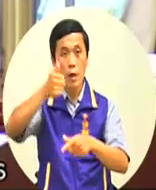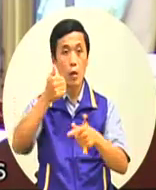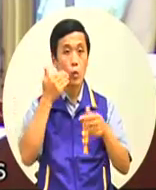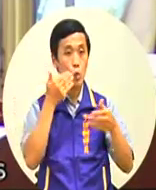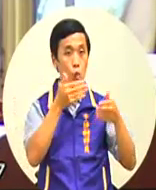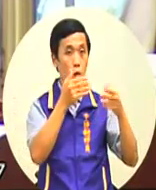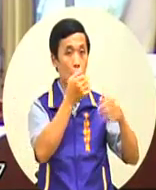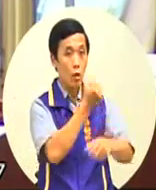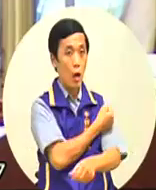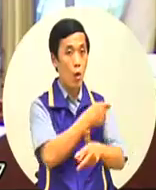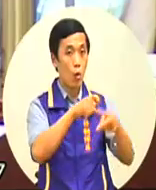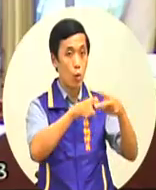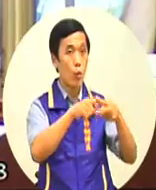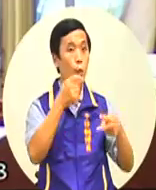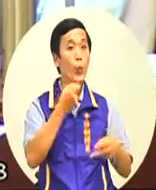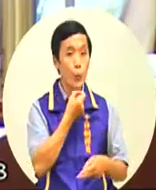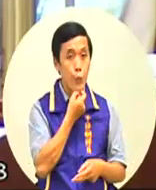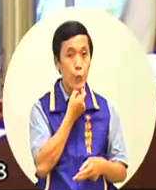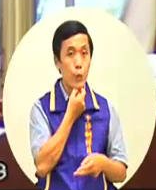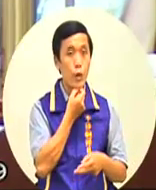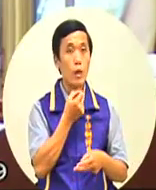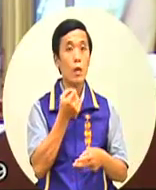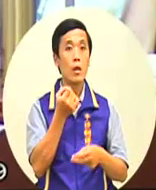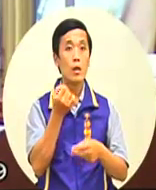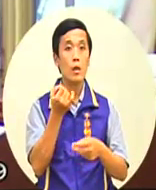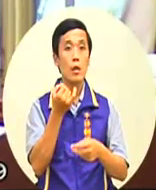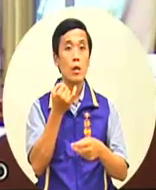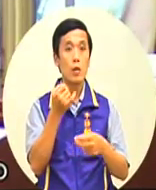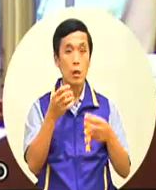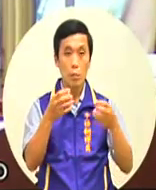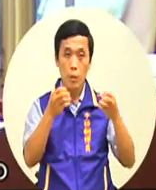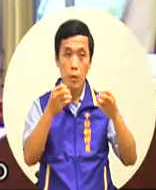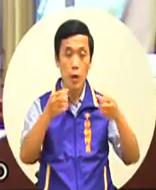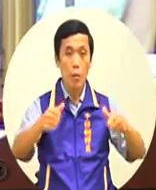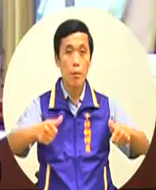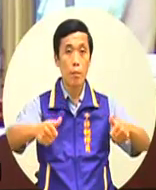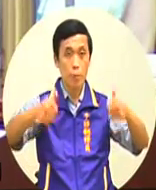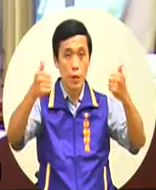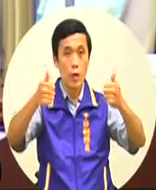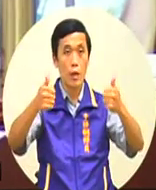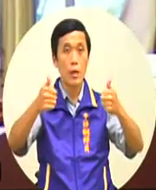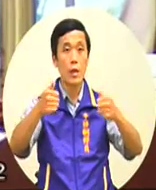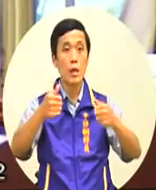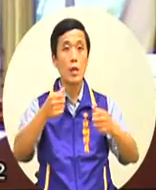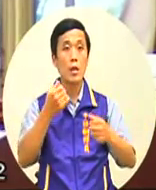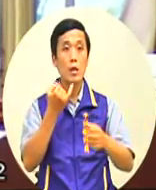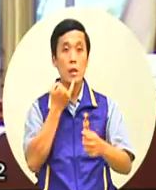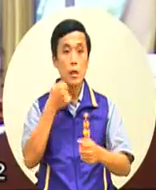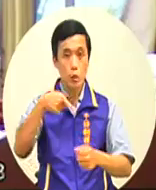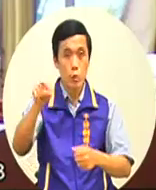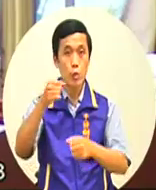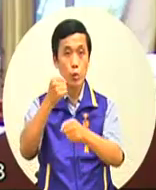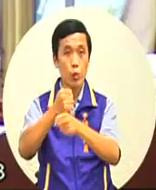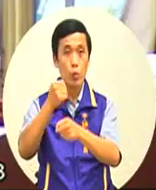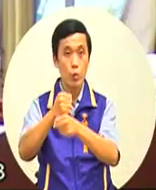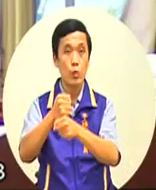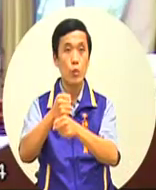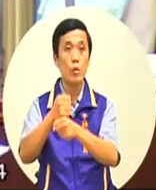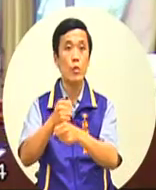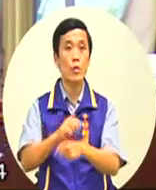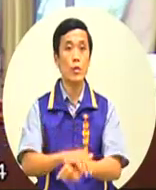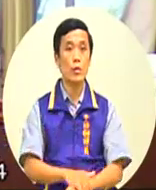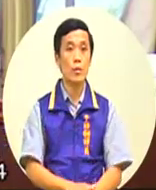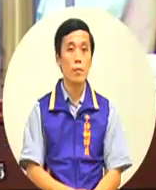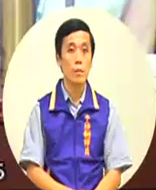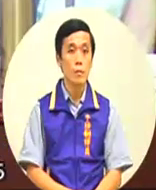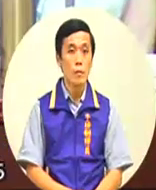意，然后或者是工会跟劳资 协议就可以了。 对，他可以出勤上班。 哦，李强姐，